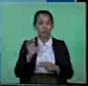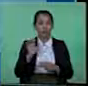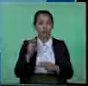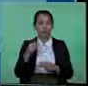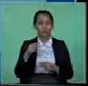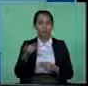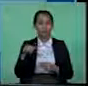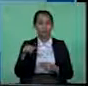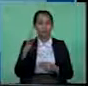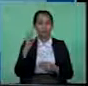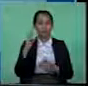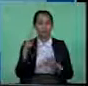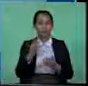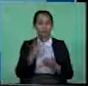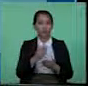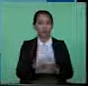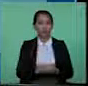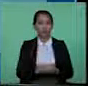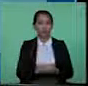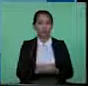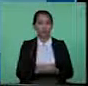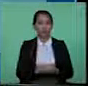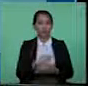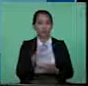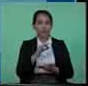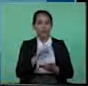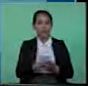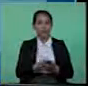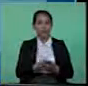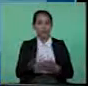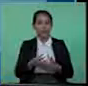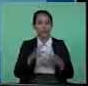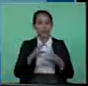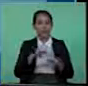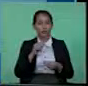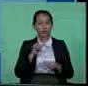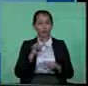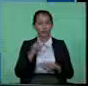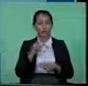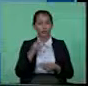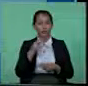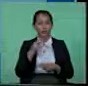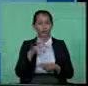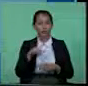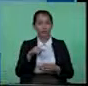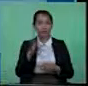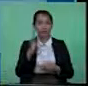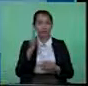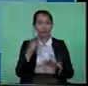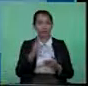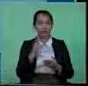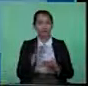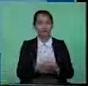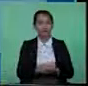2520 chelak suv kerak bo'ladi. Javob: jami 2520 chelak suv